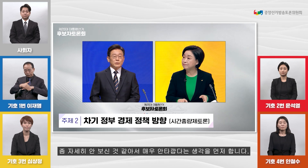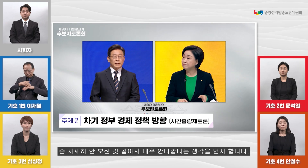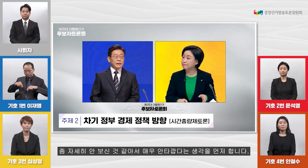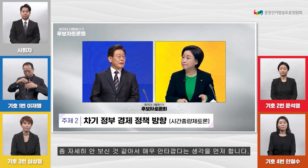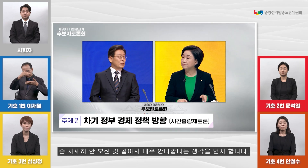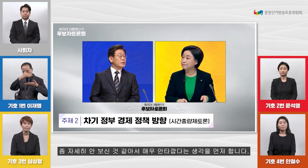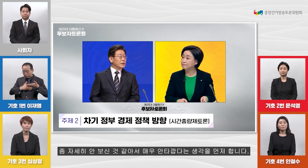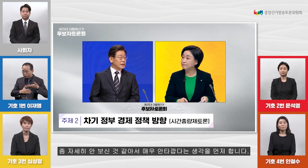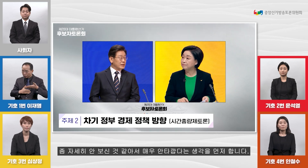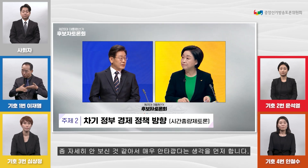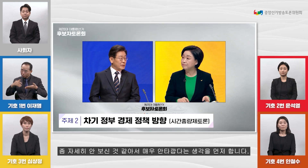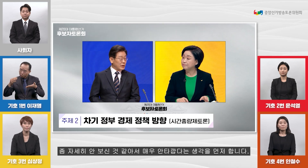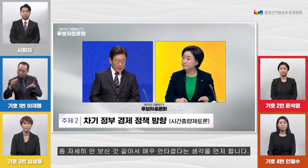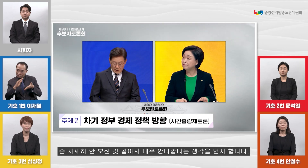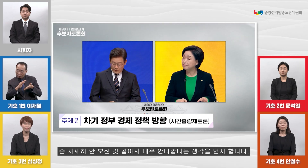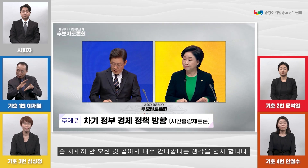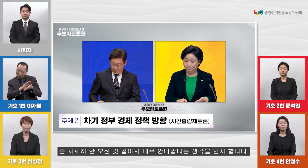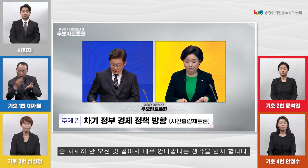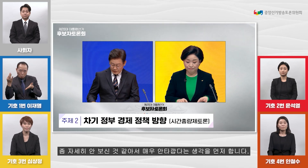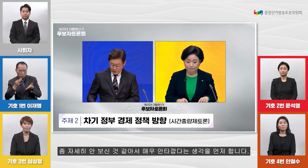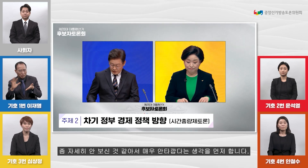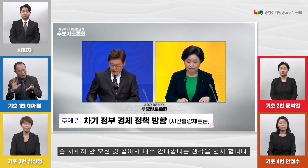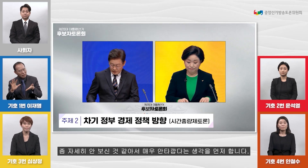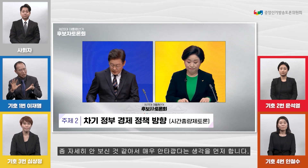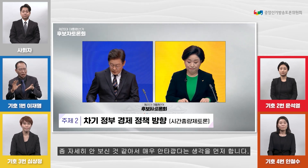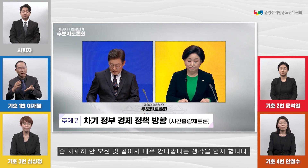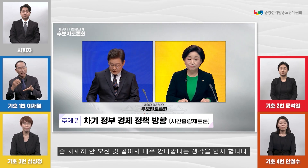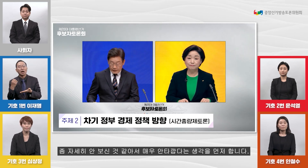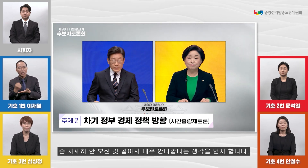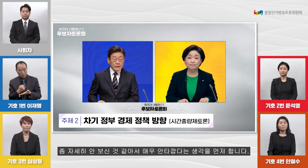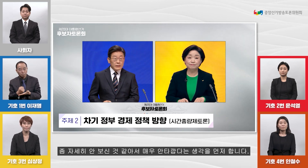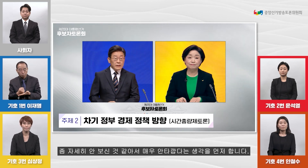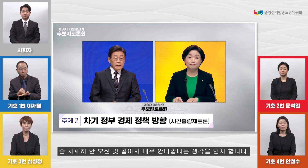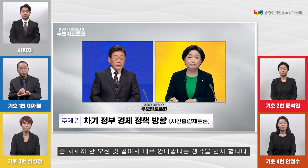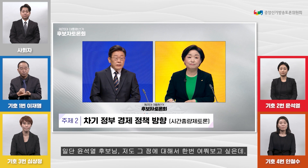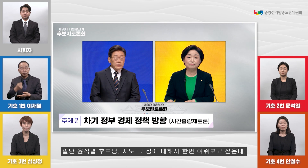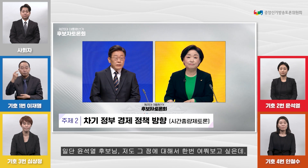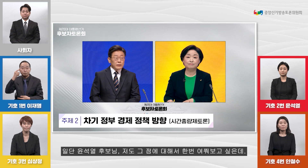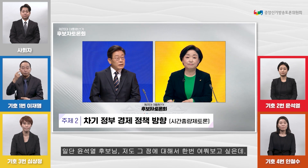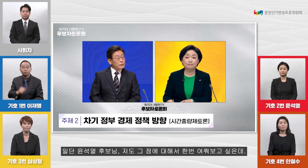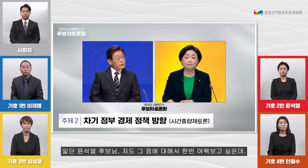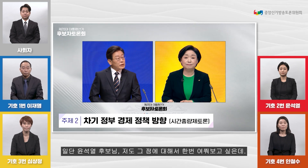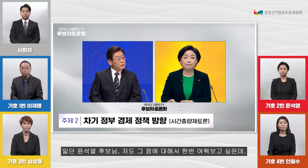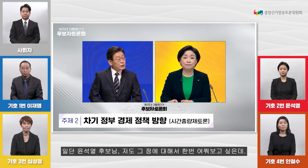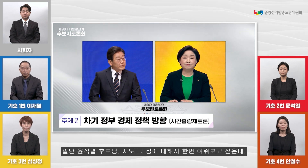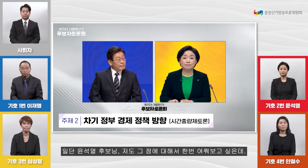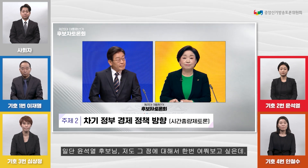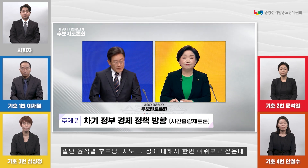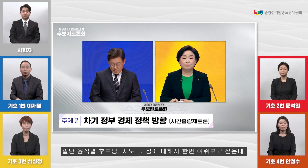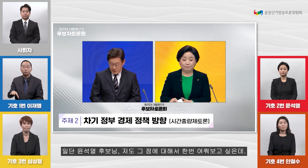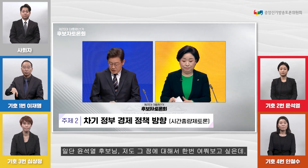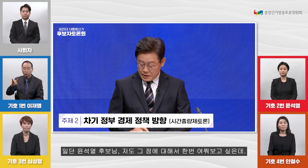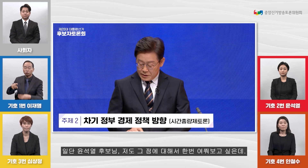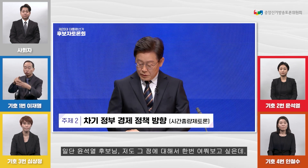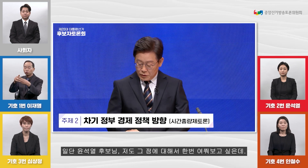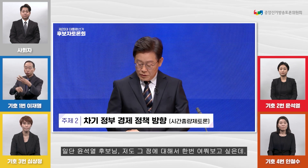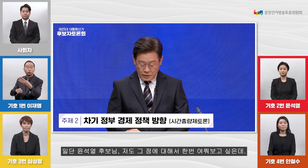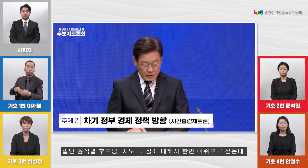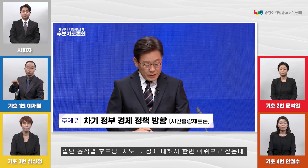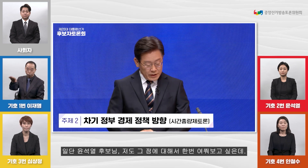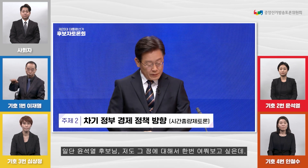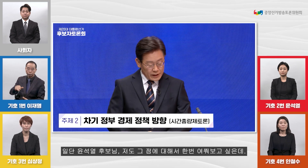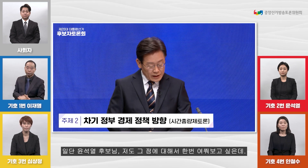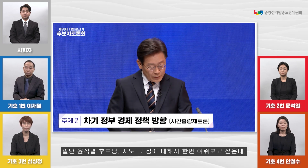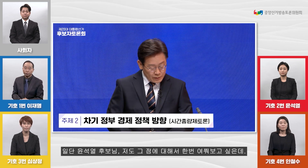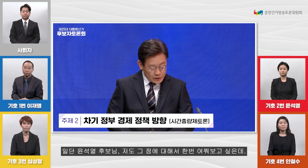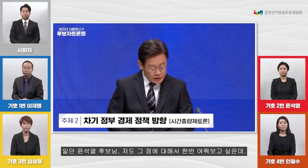대해서 좀 자세히 안 보신 것 같아서 매우 안타깝다는 생각 먼저 합니다. 일단 윤석열 후보님, 저도